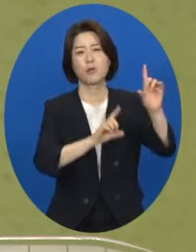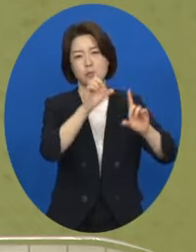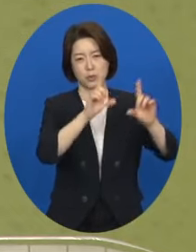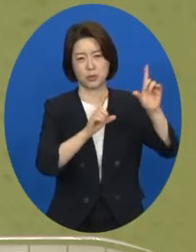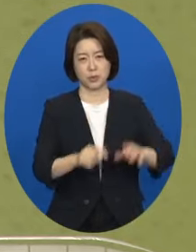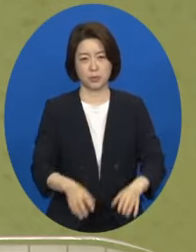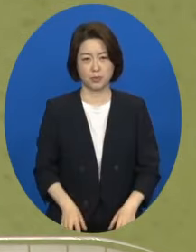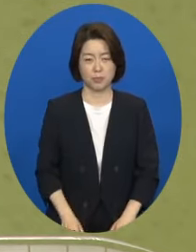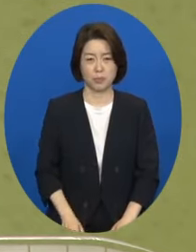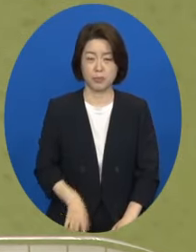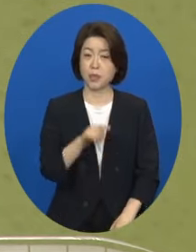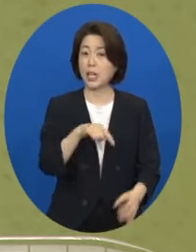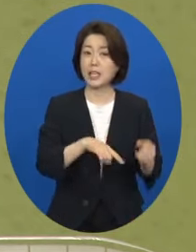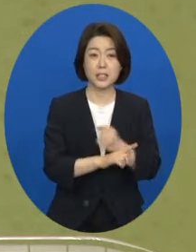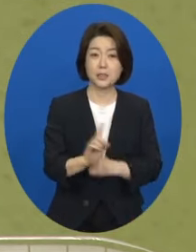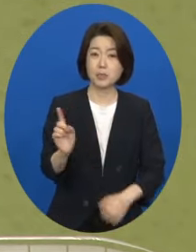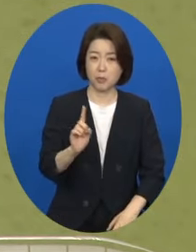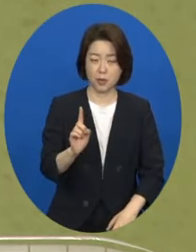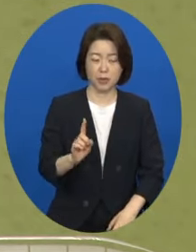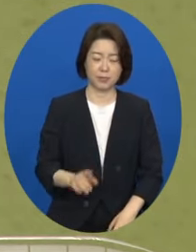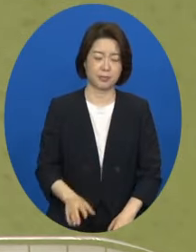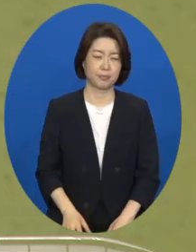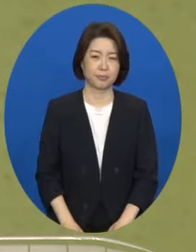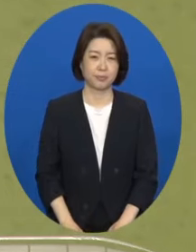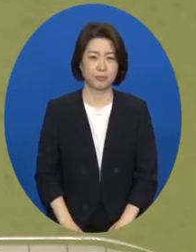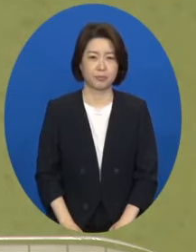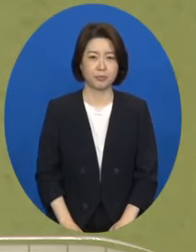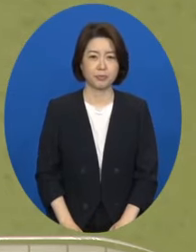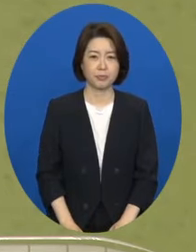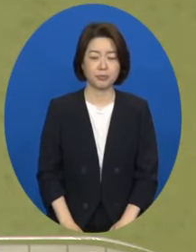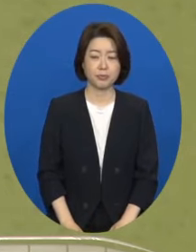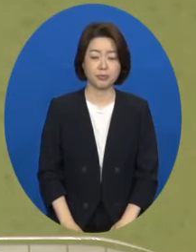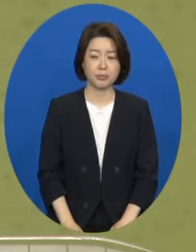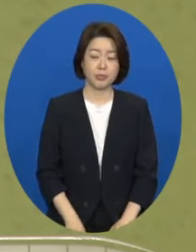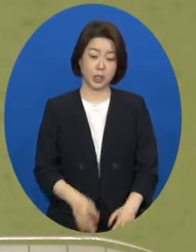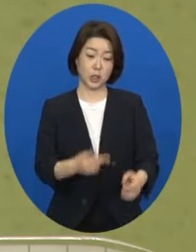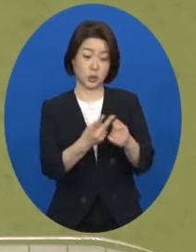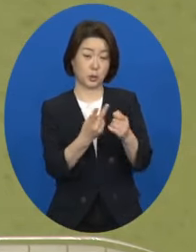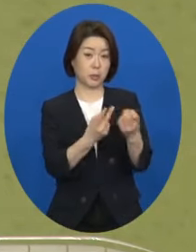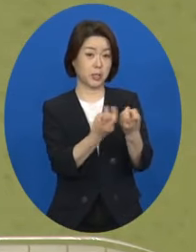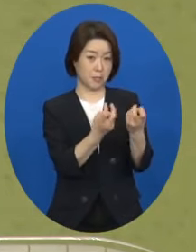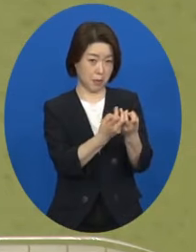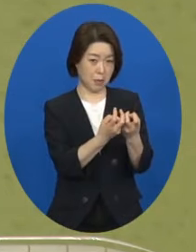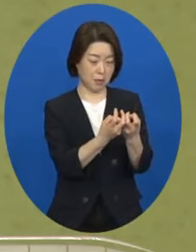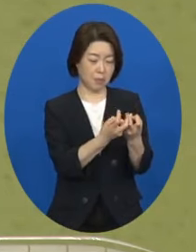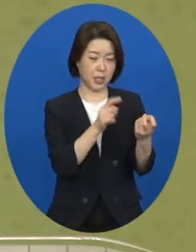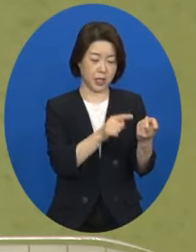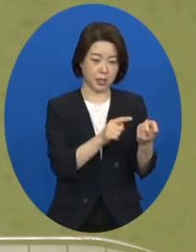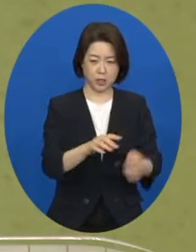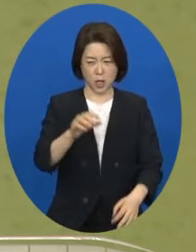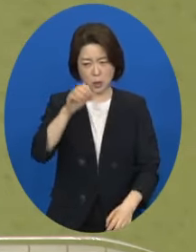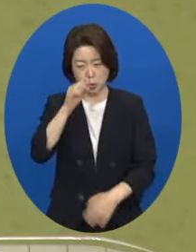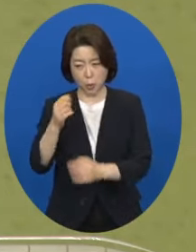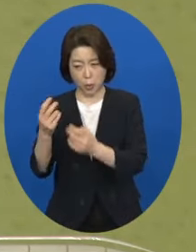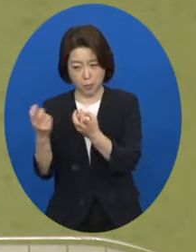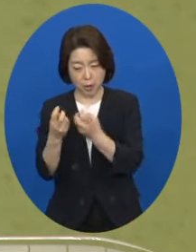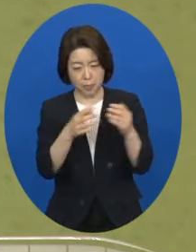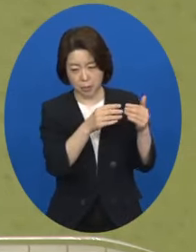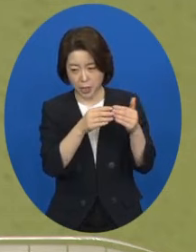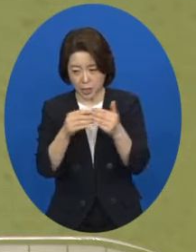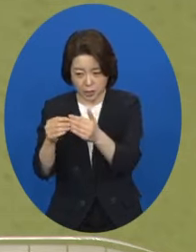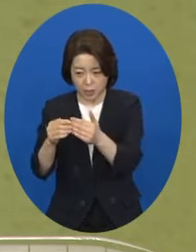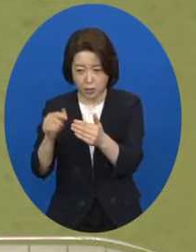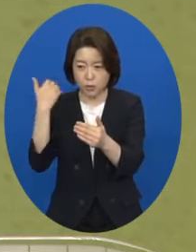이게 보여주는 것이 무슨 의미냐, 다시 한번 정리합니다. 차선을 최선으로 인도하시는 것은 하나님의